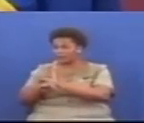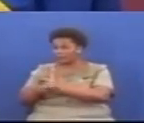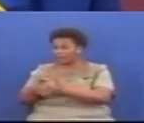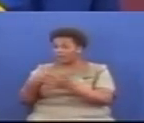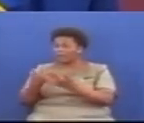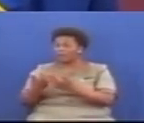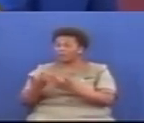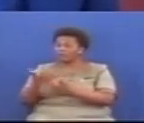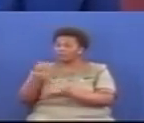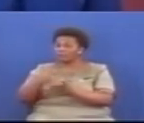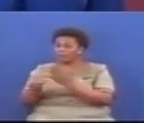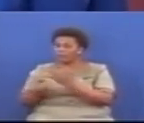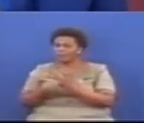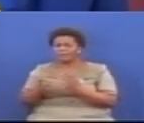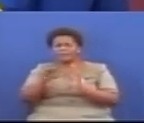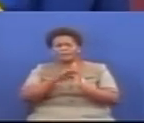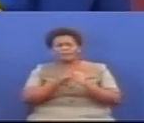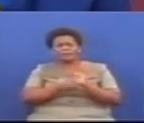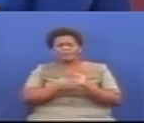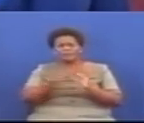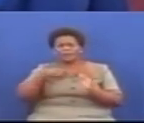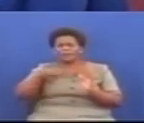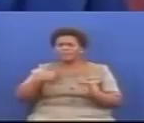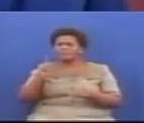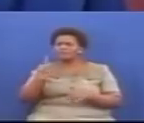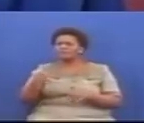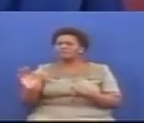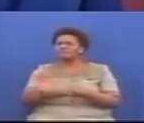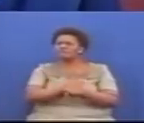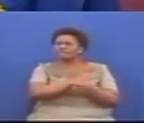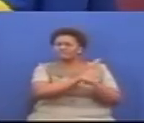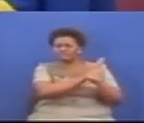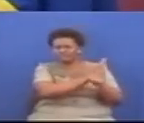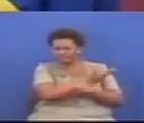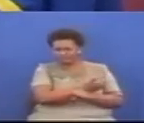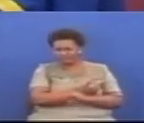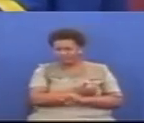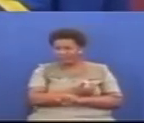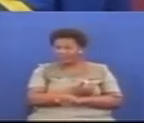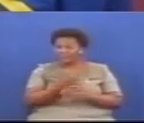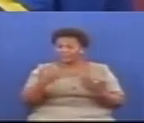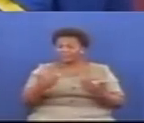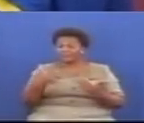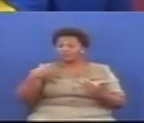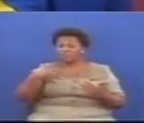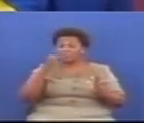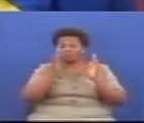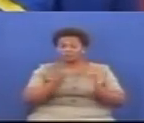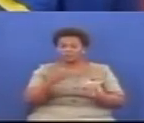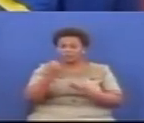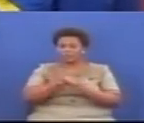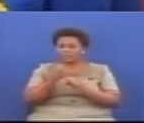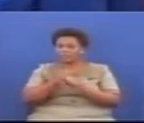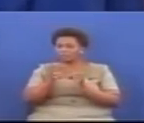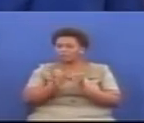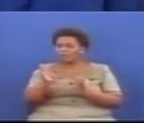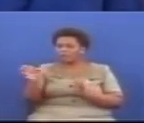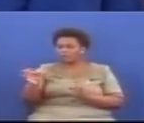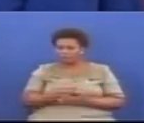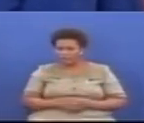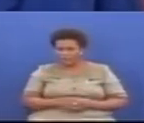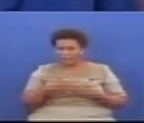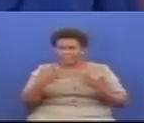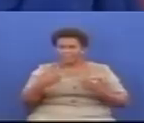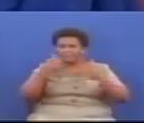sana, lakini atajiunga nasi baadaye kidogo, kwa sasa la kazi maalum. Naomba niwatangaze